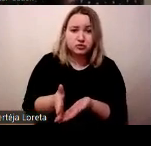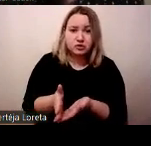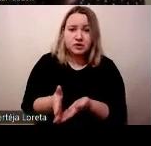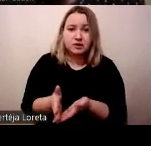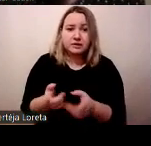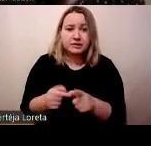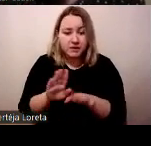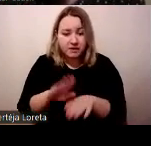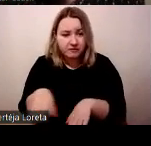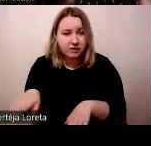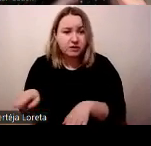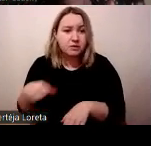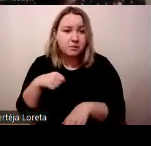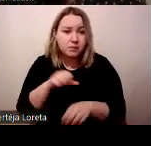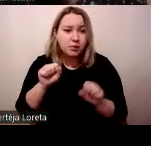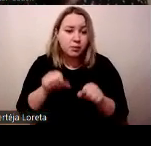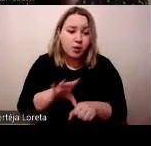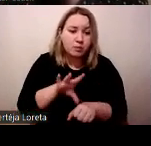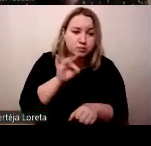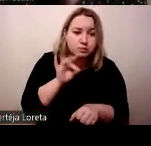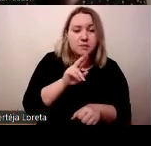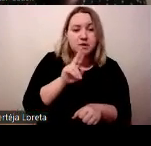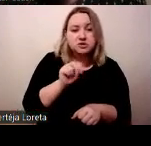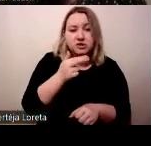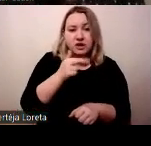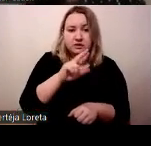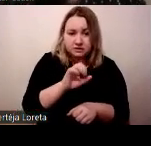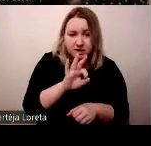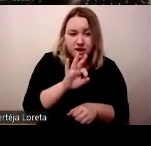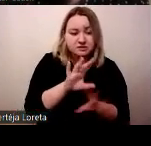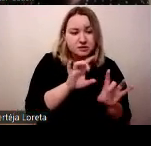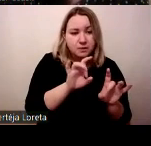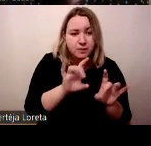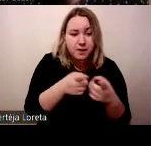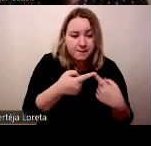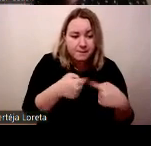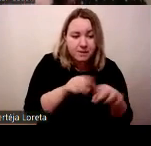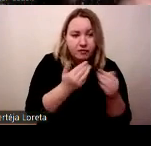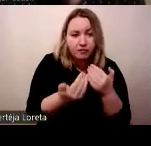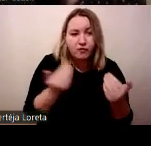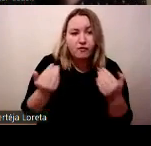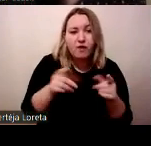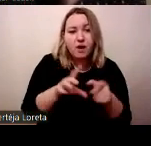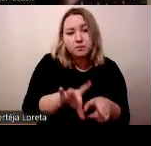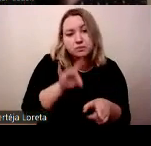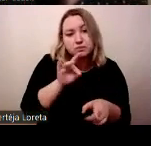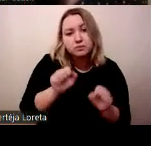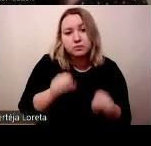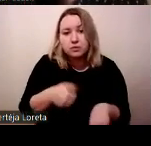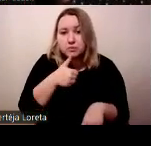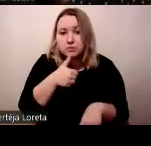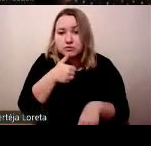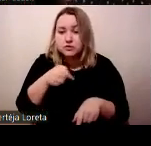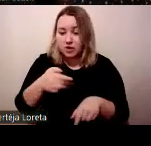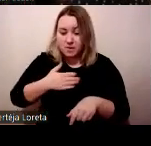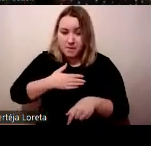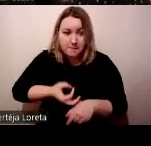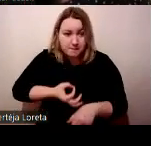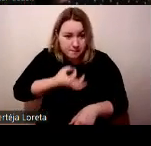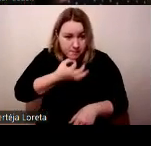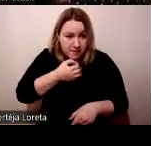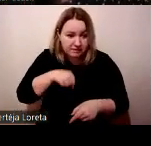gali pasirinkti žanrus ir panašiai, mes apie tai kalbam, bet nelabai apie autorius. Ir jeigu jums patinka autorius, tai